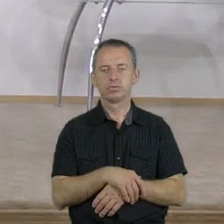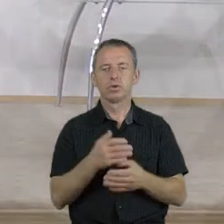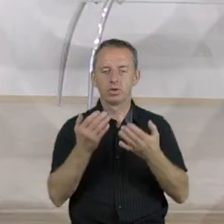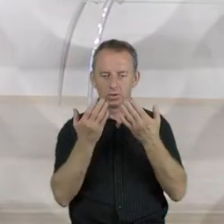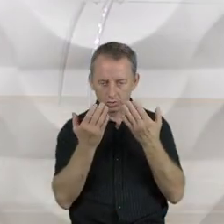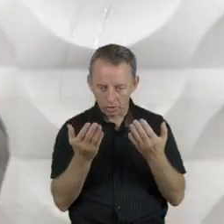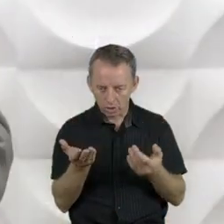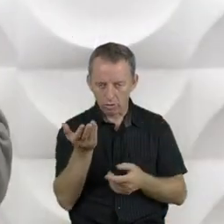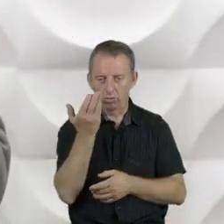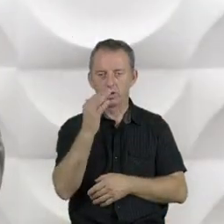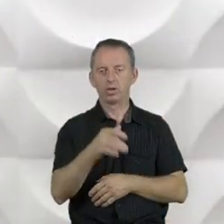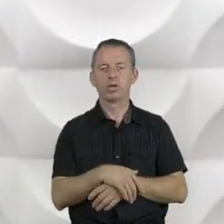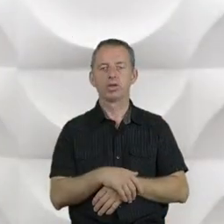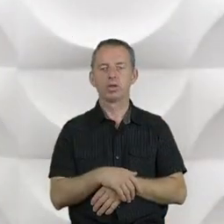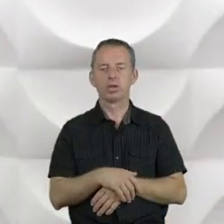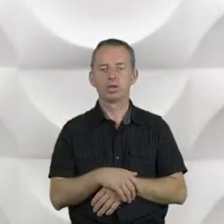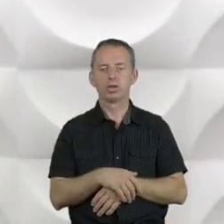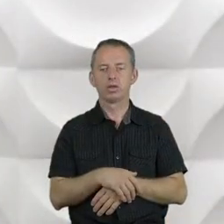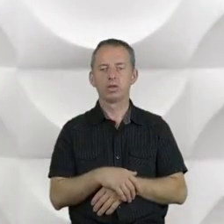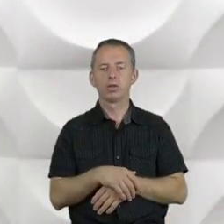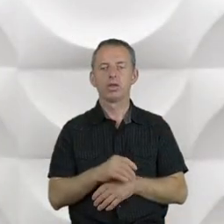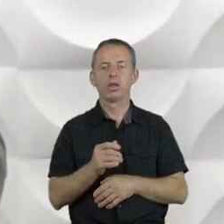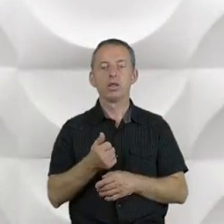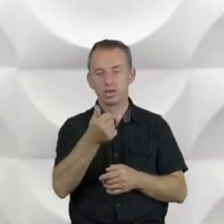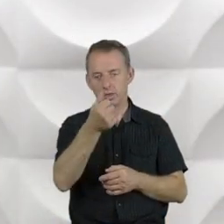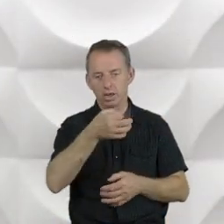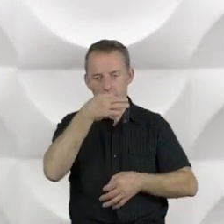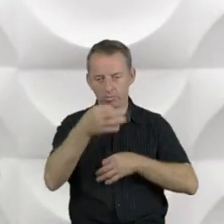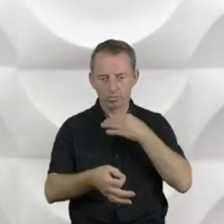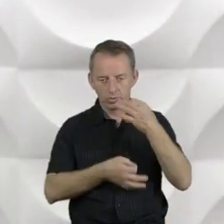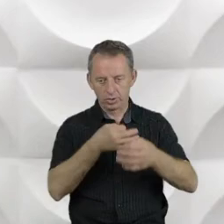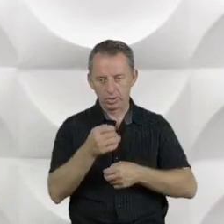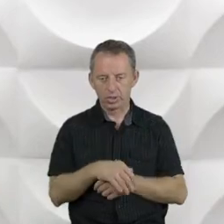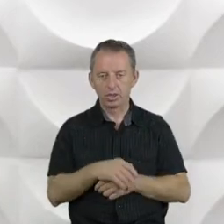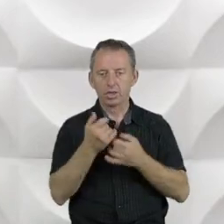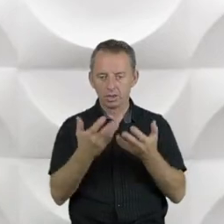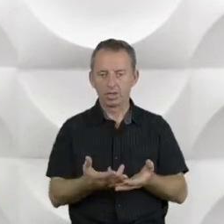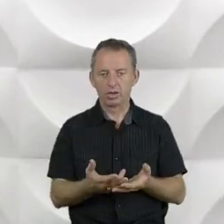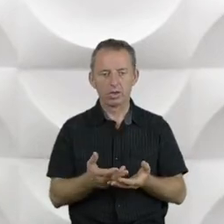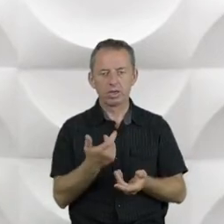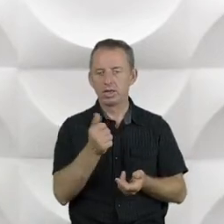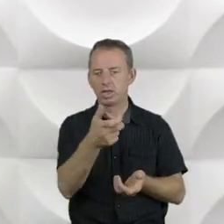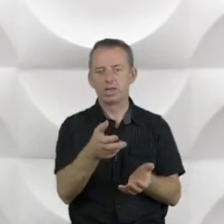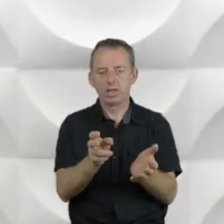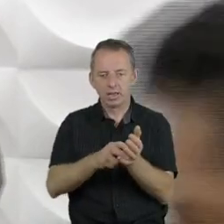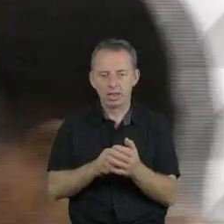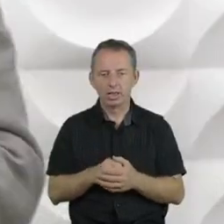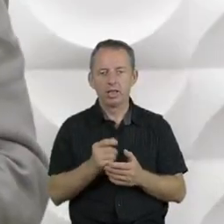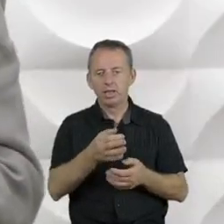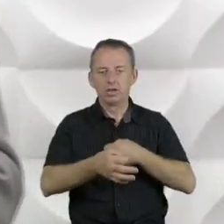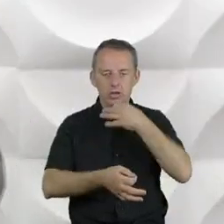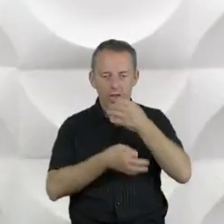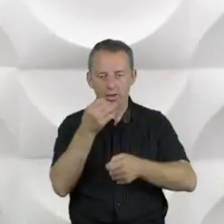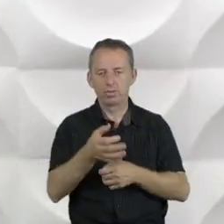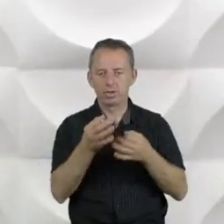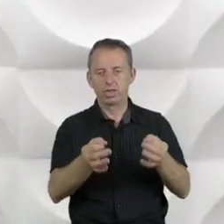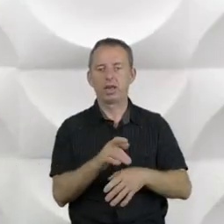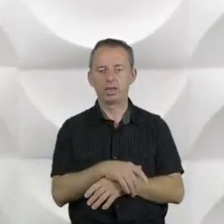Dziękuję bardzo. Przed apelem jeszcze powinna być jedna pieśń. Nie chciałbym, żeby jej zabrakło, więc może zaśpiewamy ją